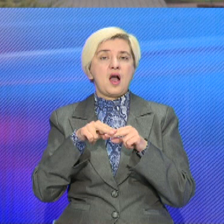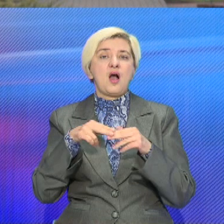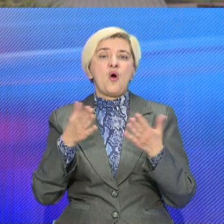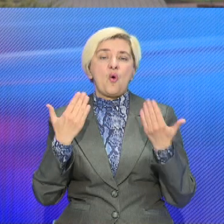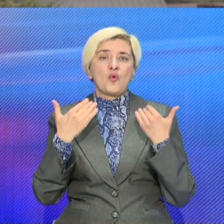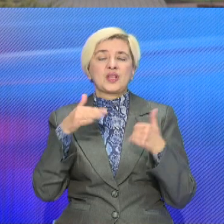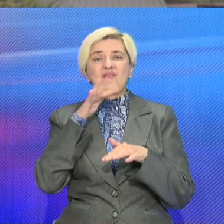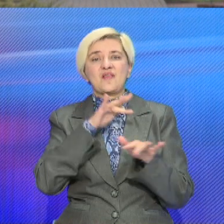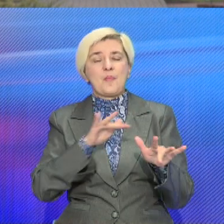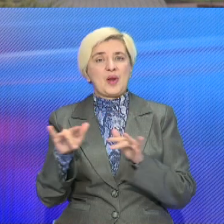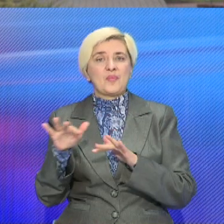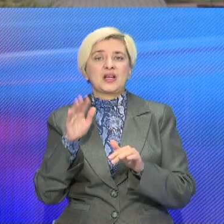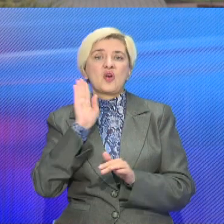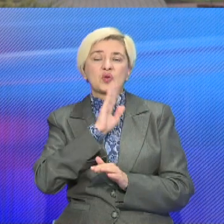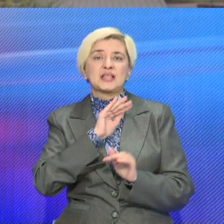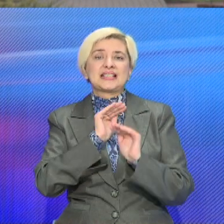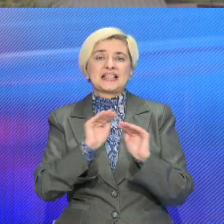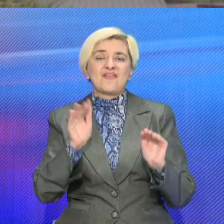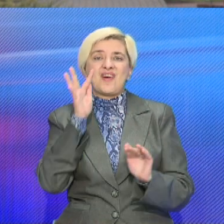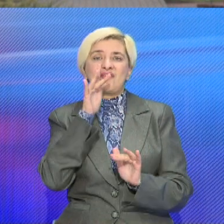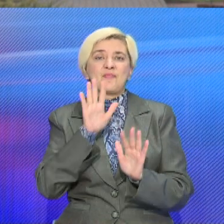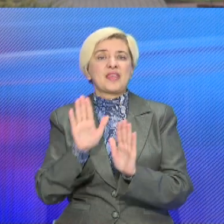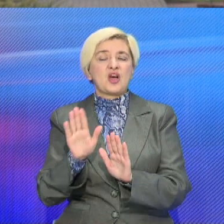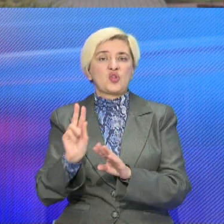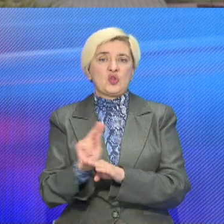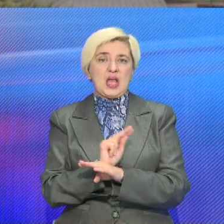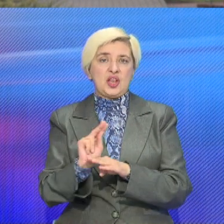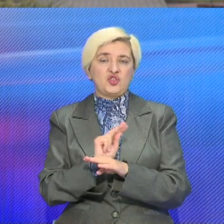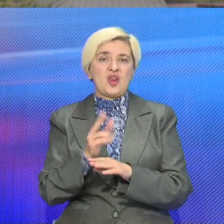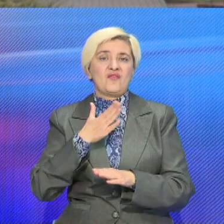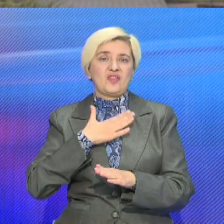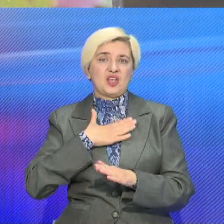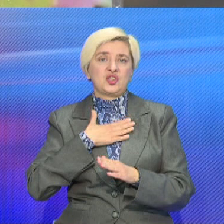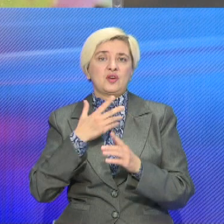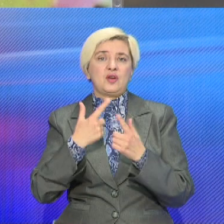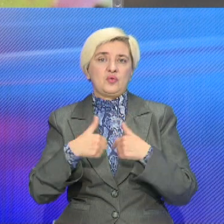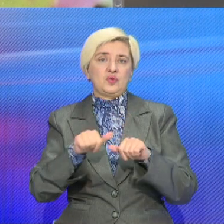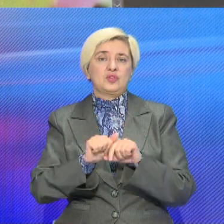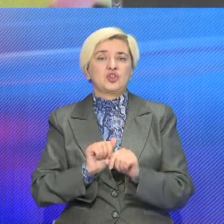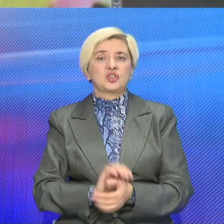времяпрепровождения родителей с детьми во время нахождения на лечении в стенах нашего учреждения.